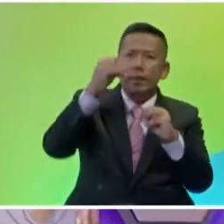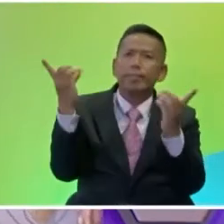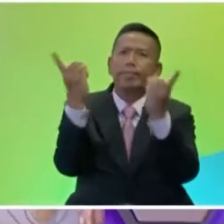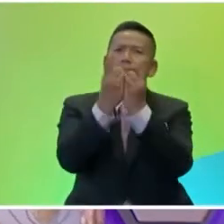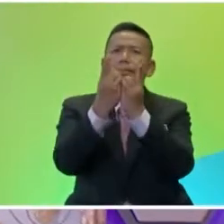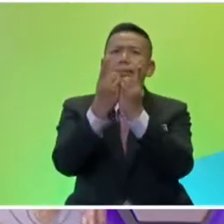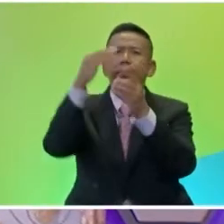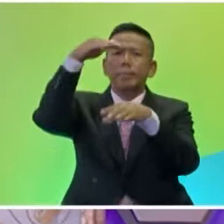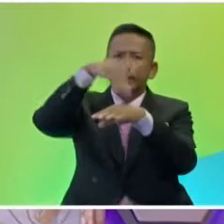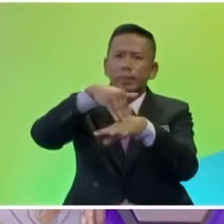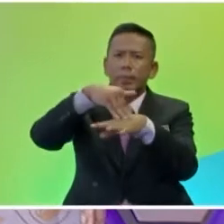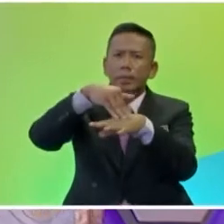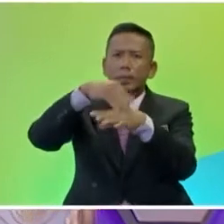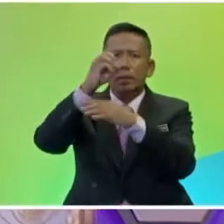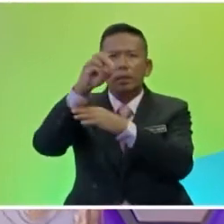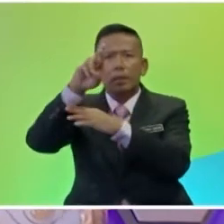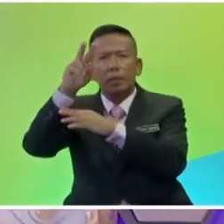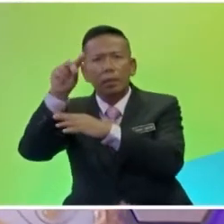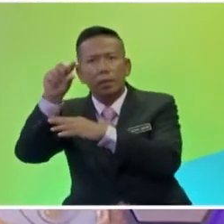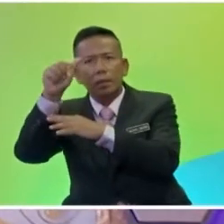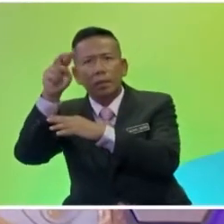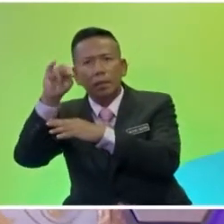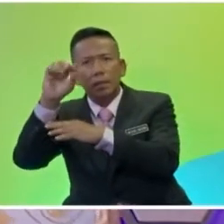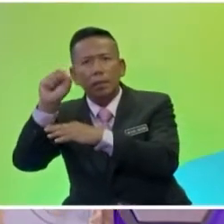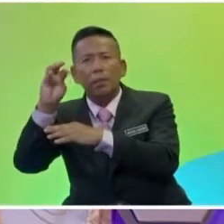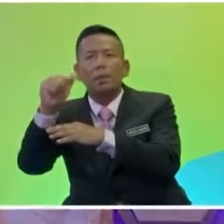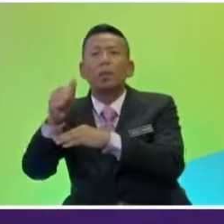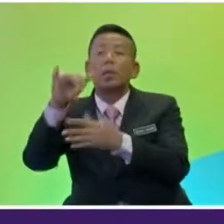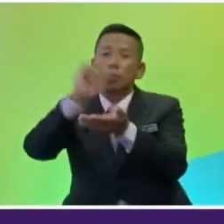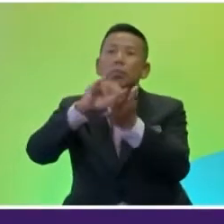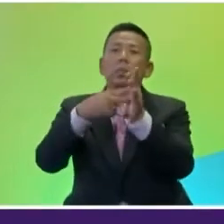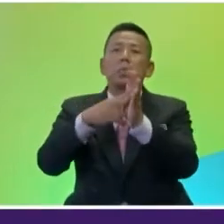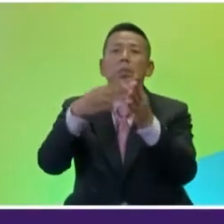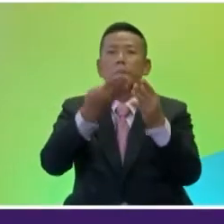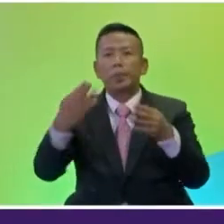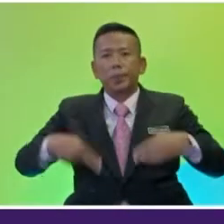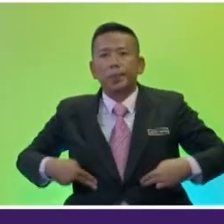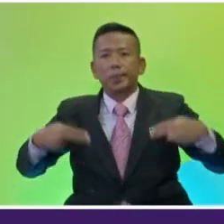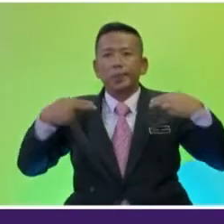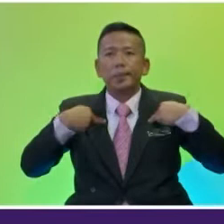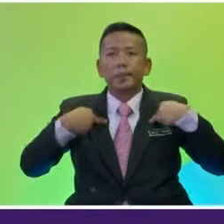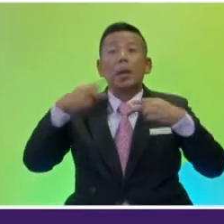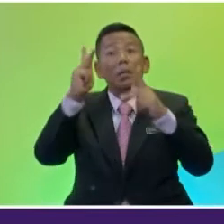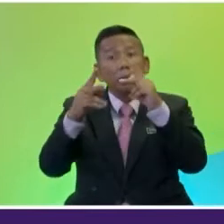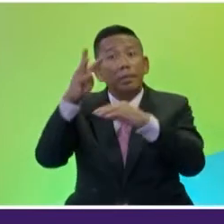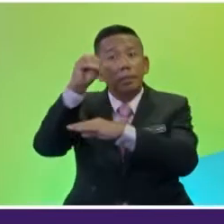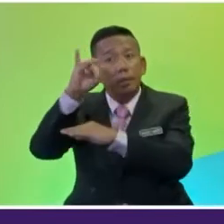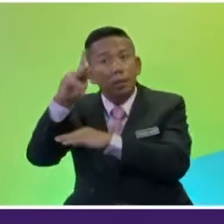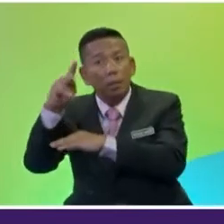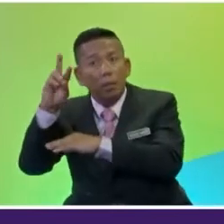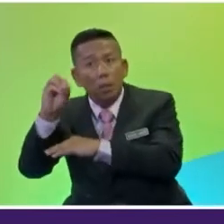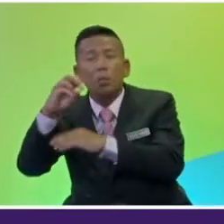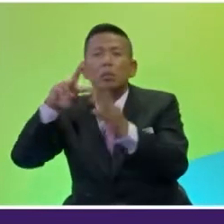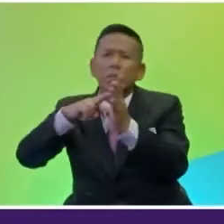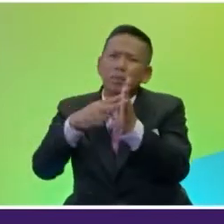organisme organisme ini benda hidup yang kecil ada di dalam badan